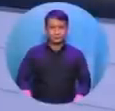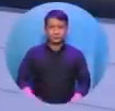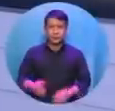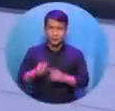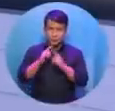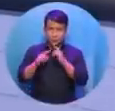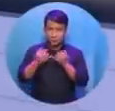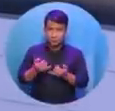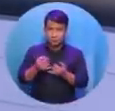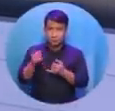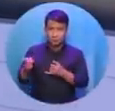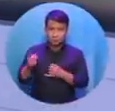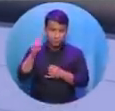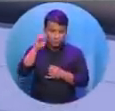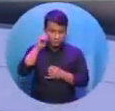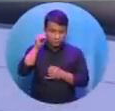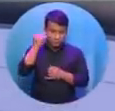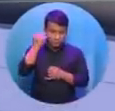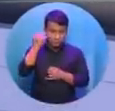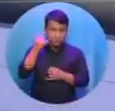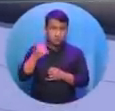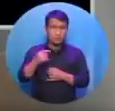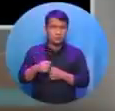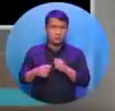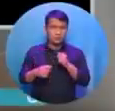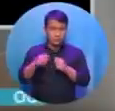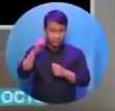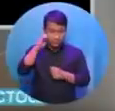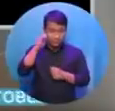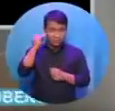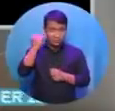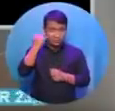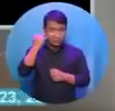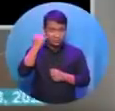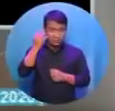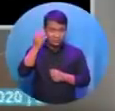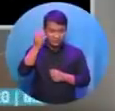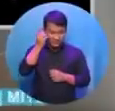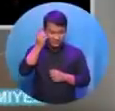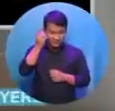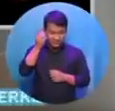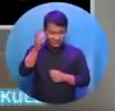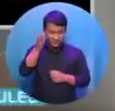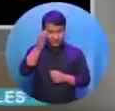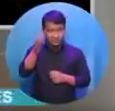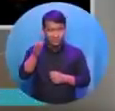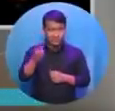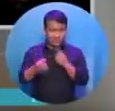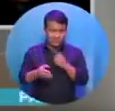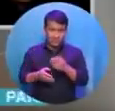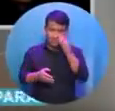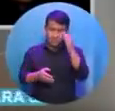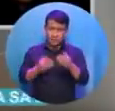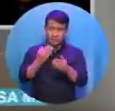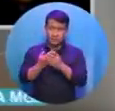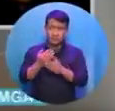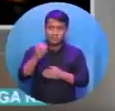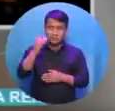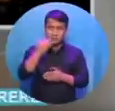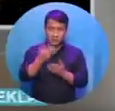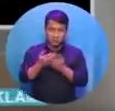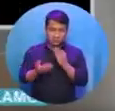Makakausap naman po natin ngayon si Elton John. Yes, Elton John de la Cruz. Ayun. Sir Elton John,